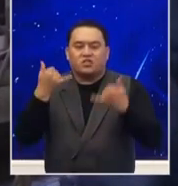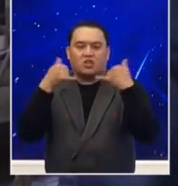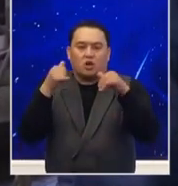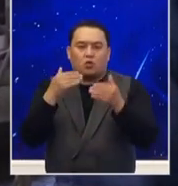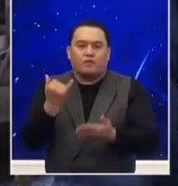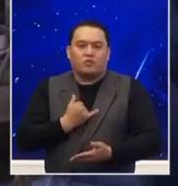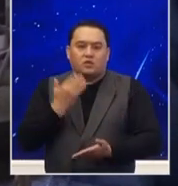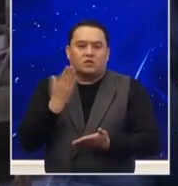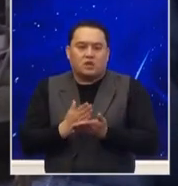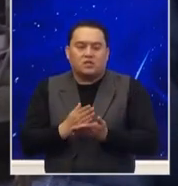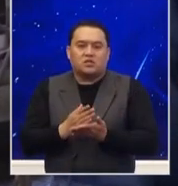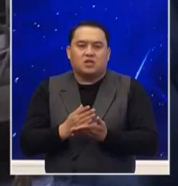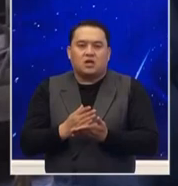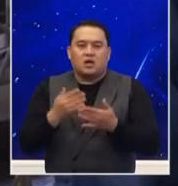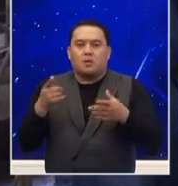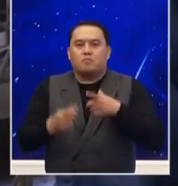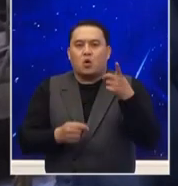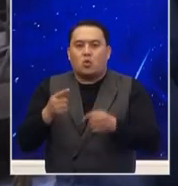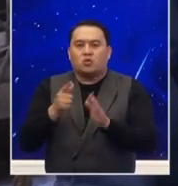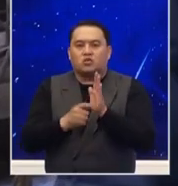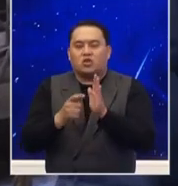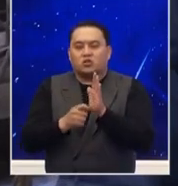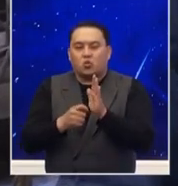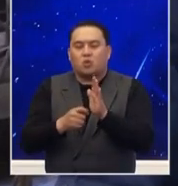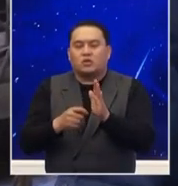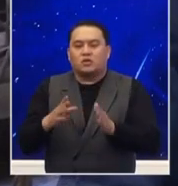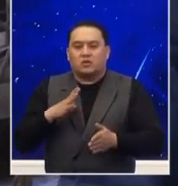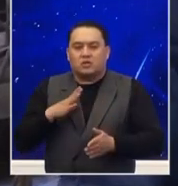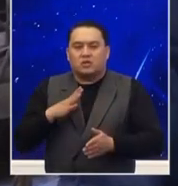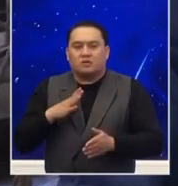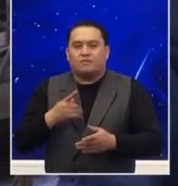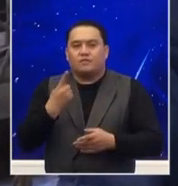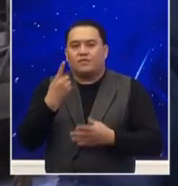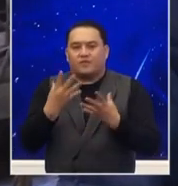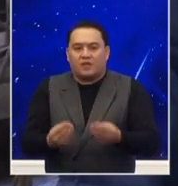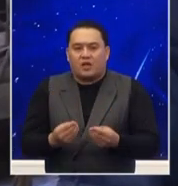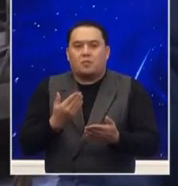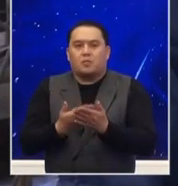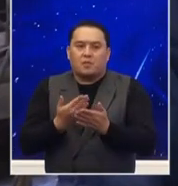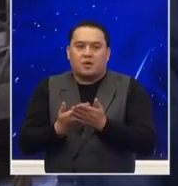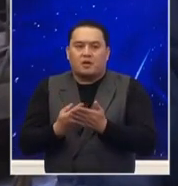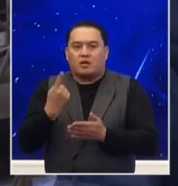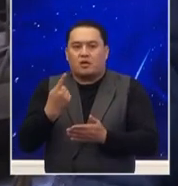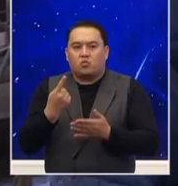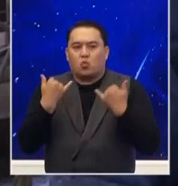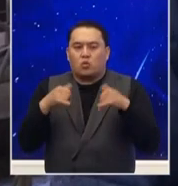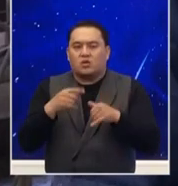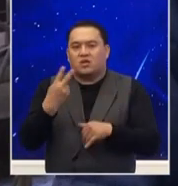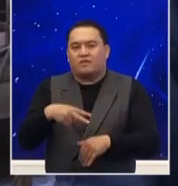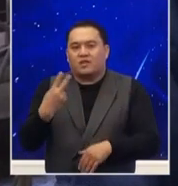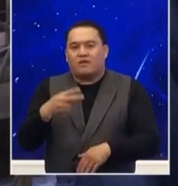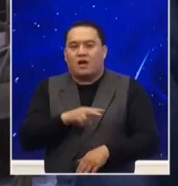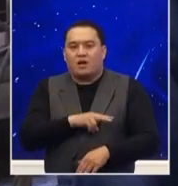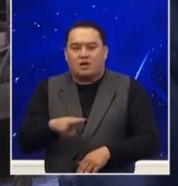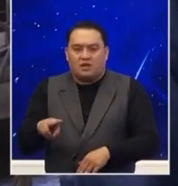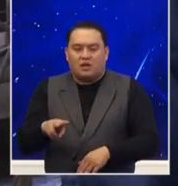голове это 700 голов. Из них доится сейчас 600 коров. В день удой составляет на одну голову 22 литра